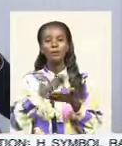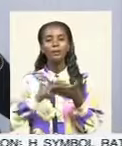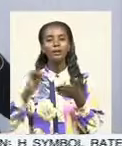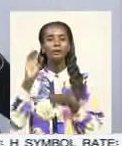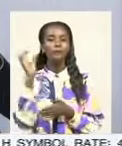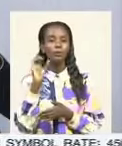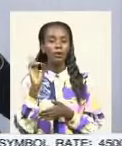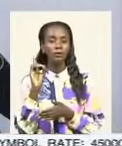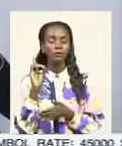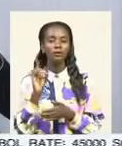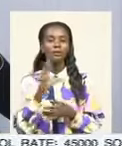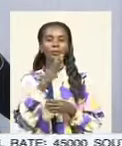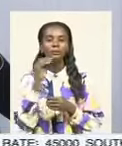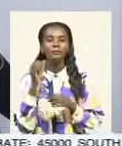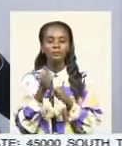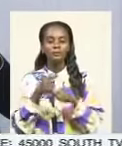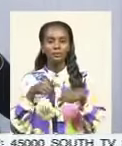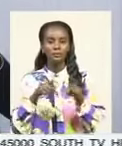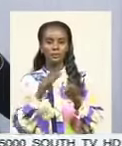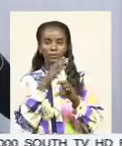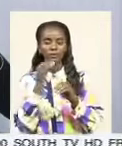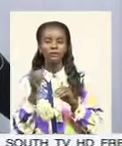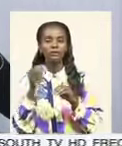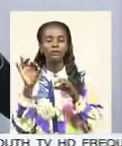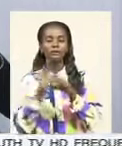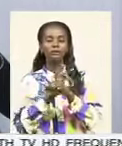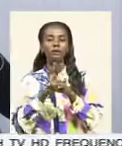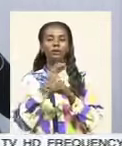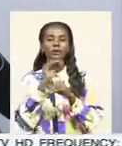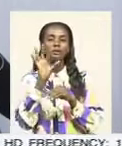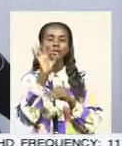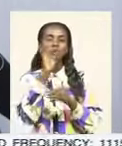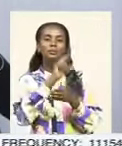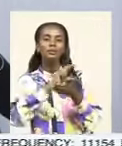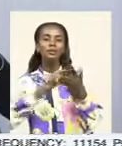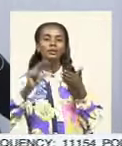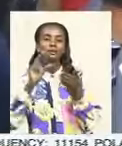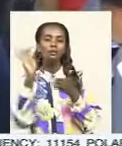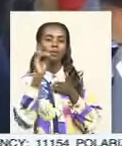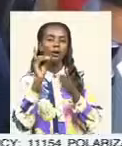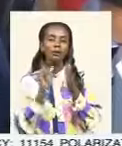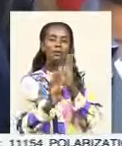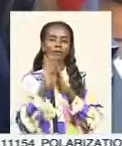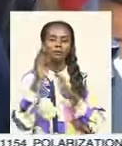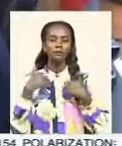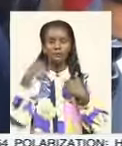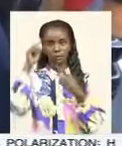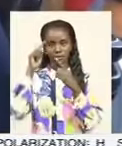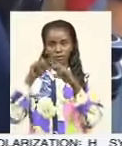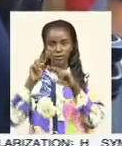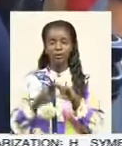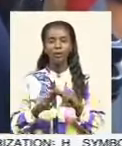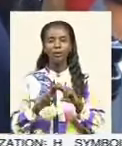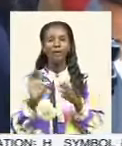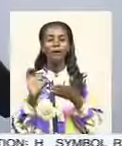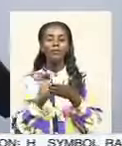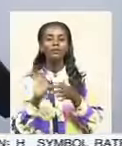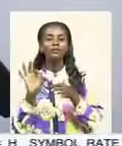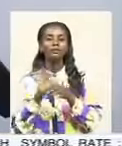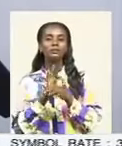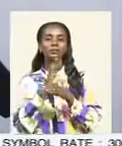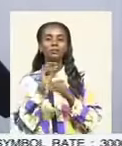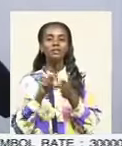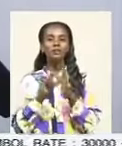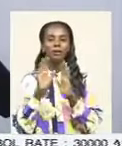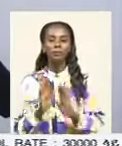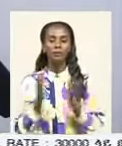ዶላር ከማኑፋክቸሪንግ ኢንዱስትሪ ዘርፉ ወደ 9 ቢሊዮን ዶላር ማሳደግ አለብን የሚል እቅድ ተቀምጧል። የአምራች ኢንዱስትሪዎቹን